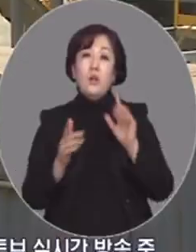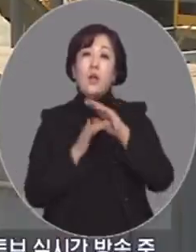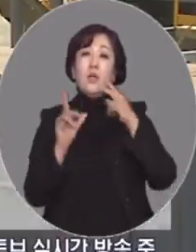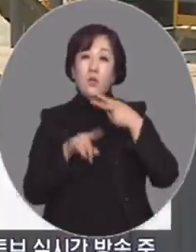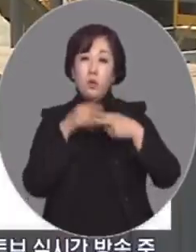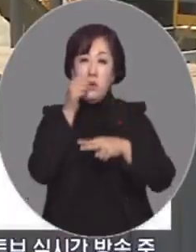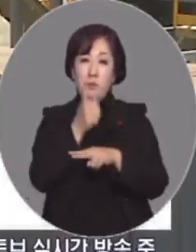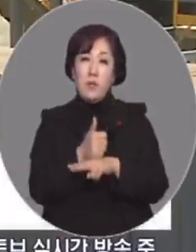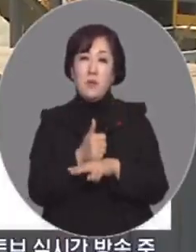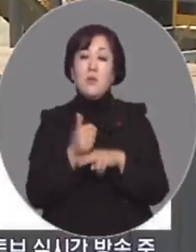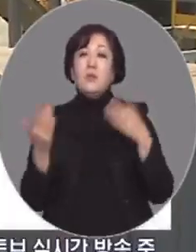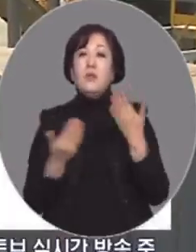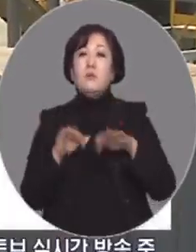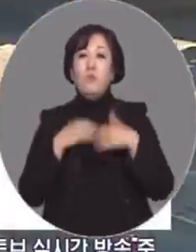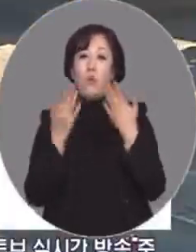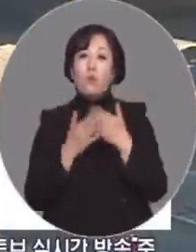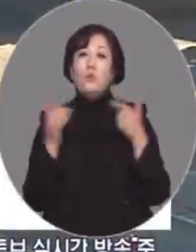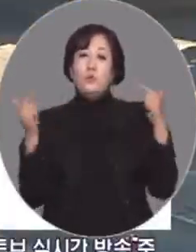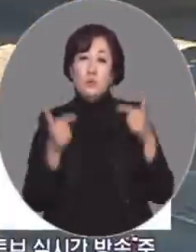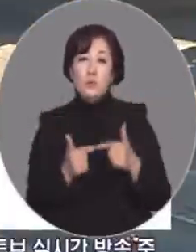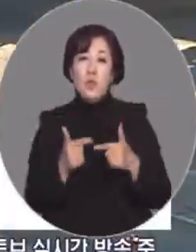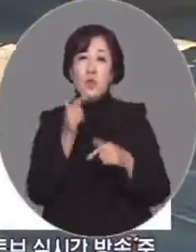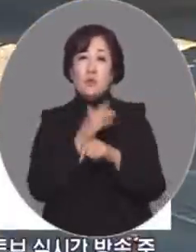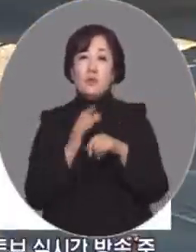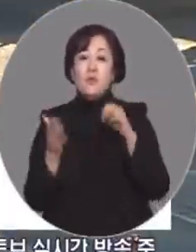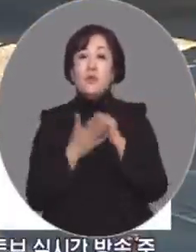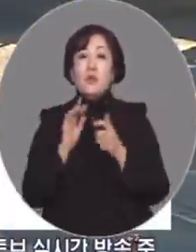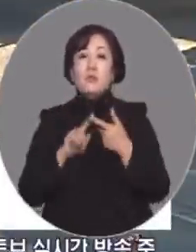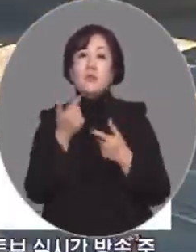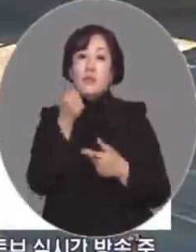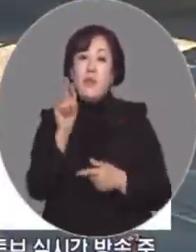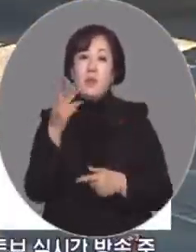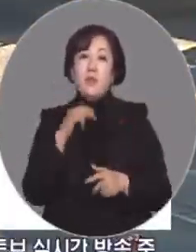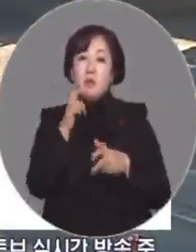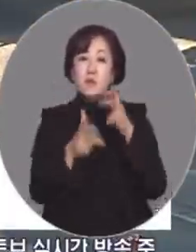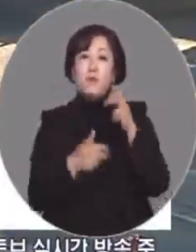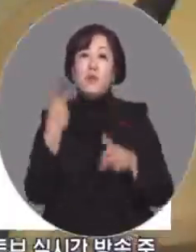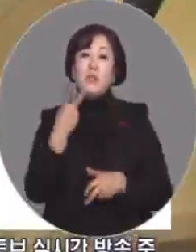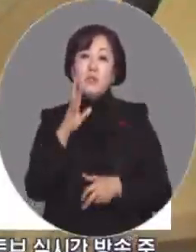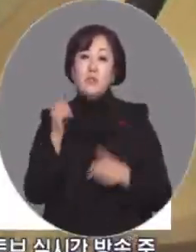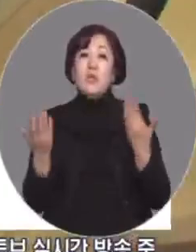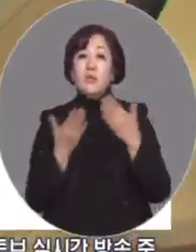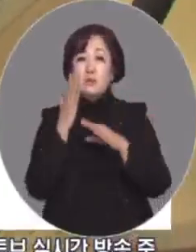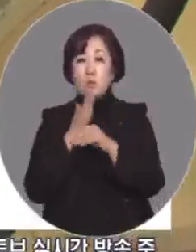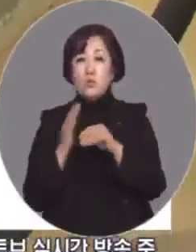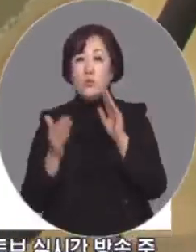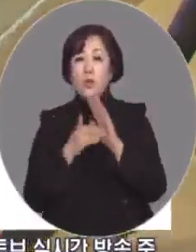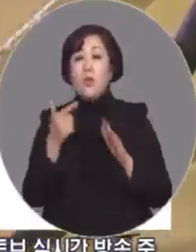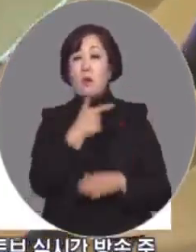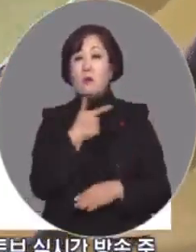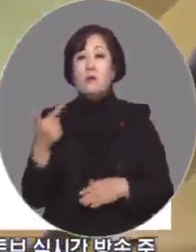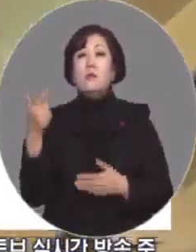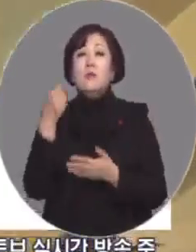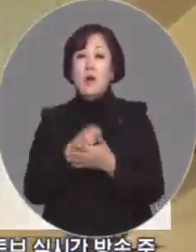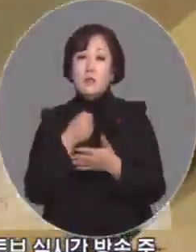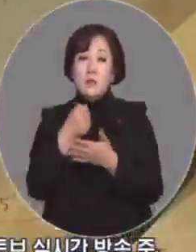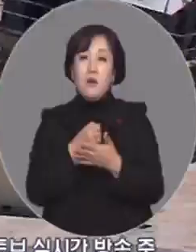말이면 일감이 완전히 고갈되는 이 회사의 해양 사업부 2천여 명의 작업자들은 상당한 어려움이